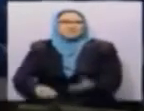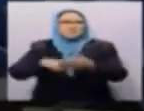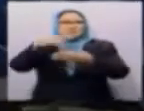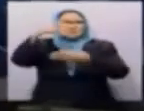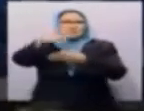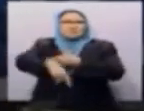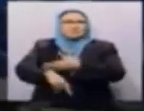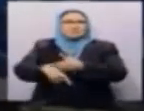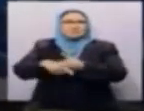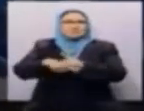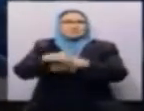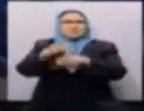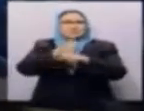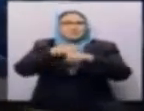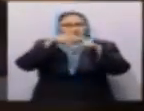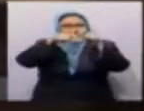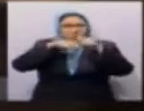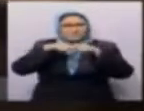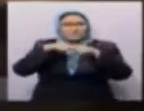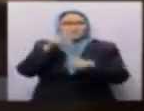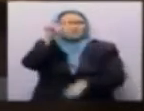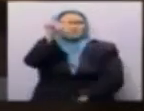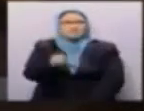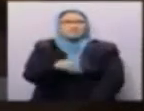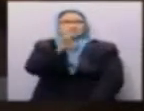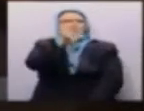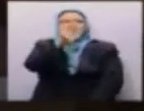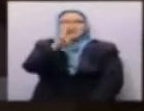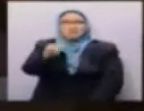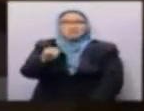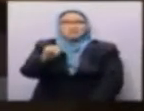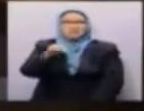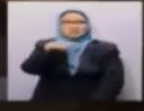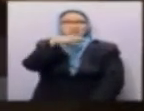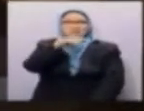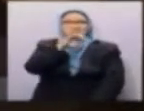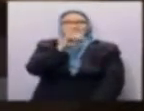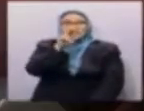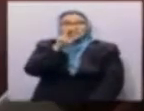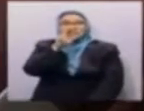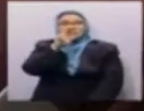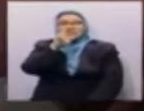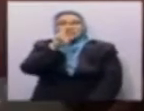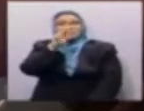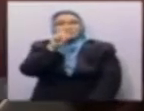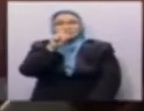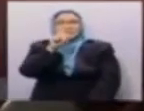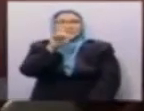Program turut mendapat perhatian calon BN kerusi Dun Pramujaya, Datuk Sri SH Mohamed Puzi SH Ali.